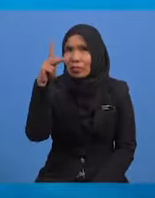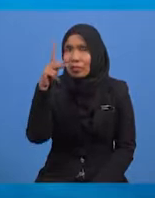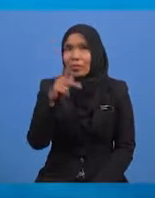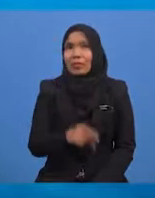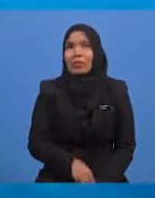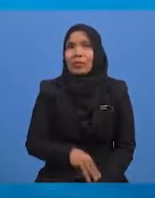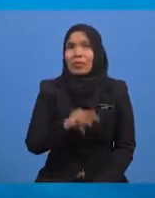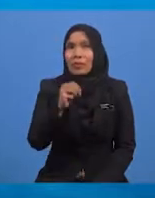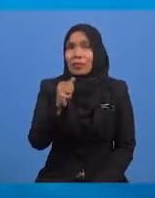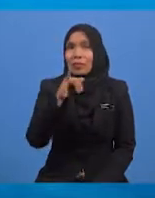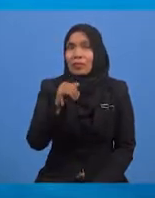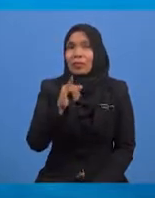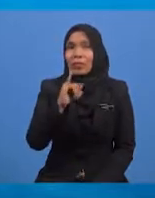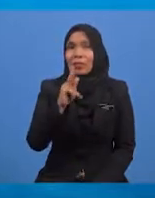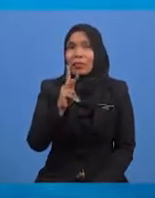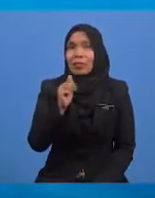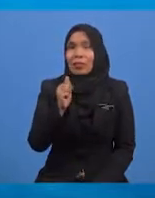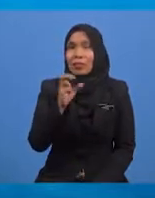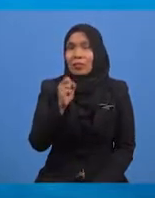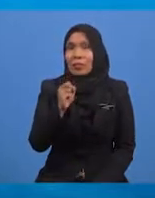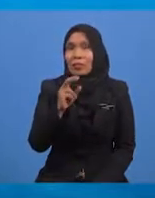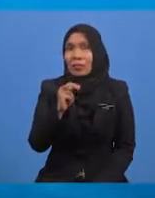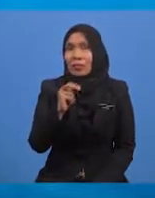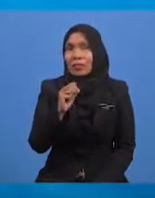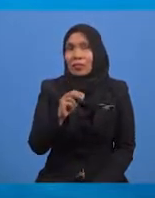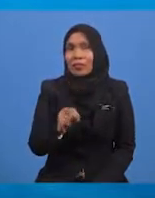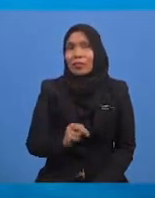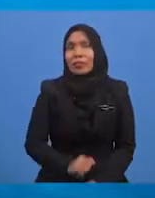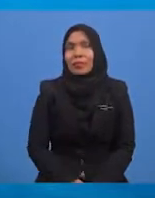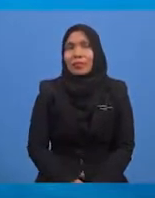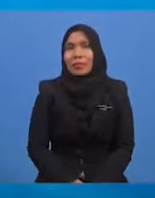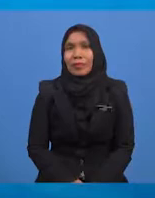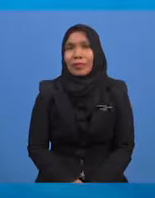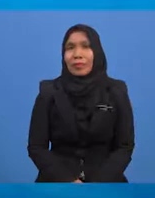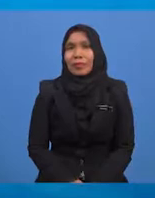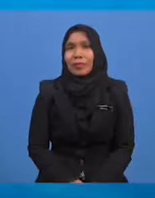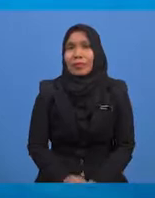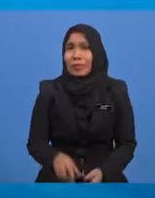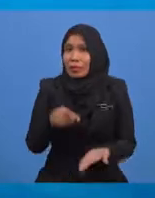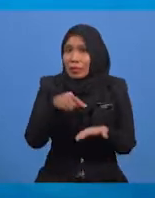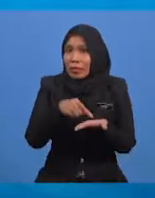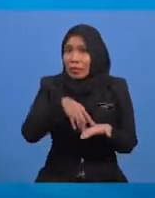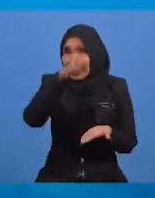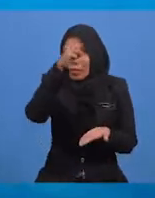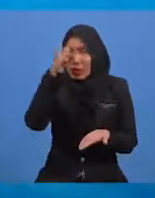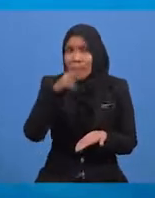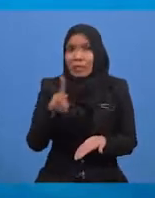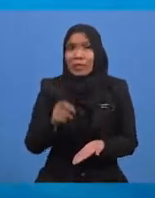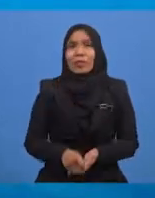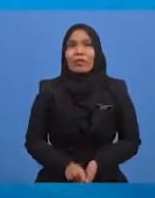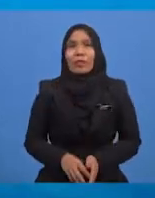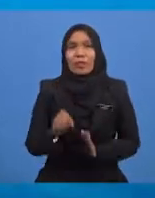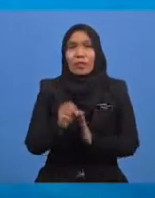sentiasa memberikan kelonggaran kepada pekerjanya. Keadaan ini menyebabkan sesebuah